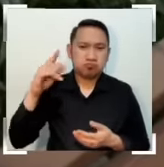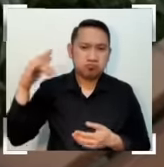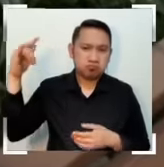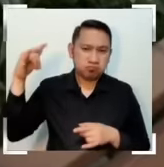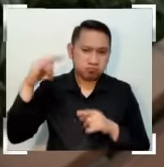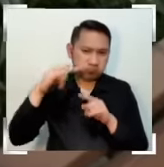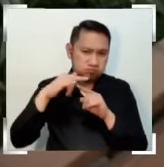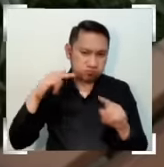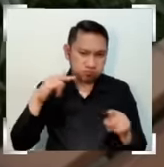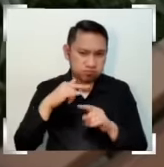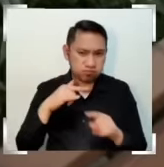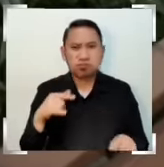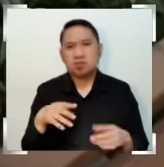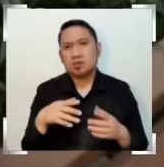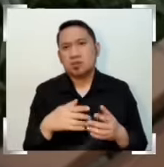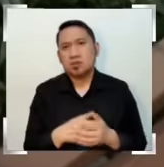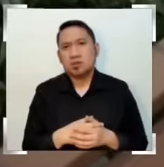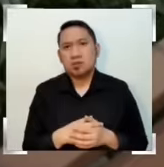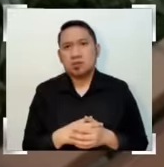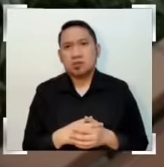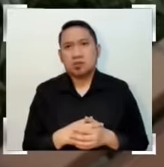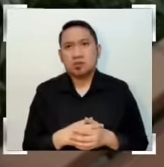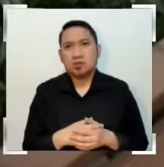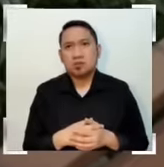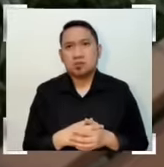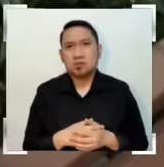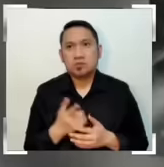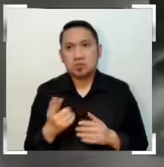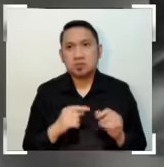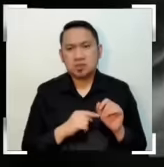then that will be the start of worrying.